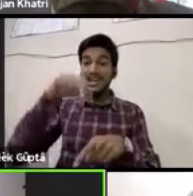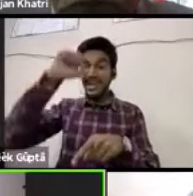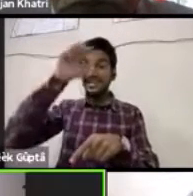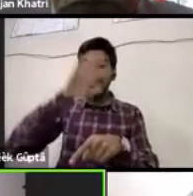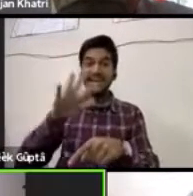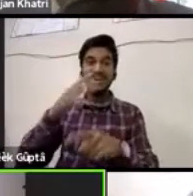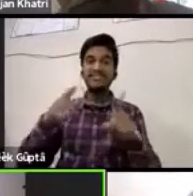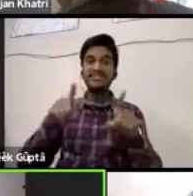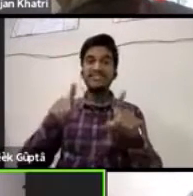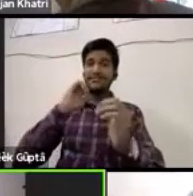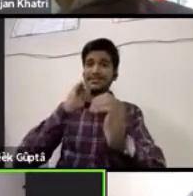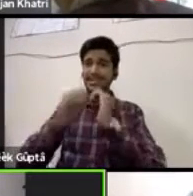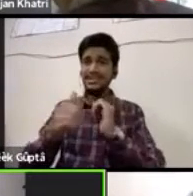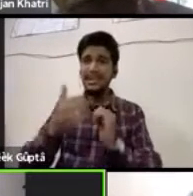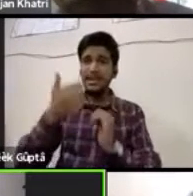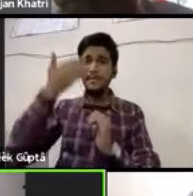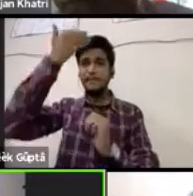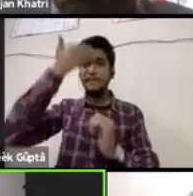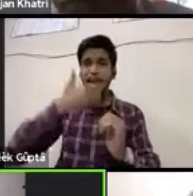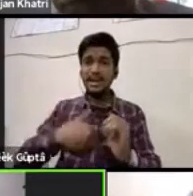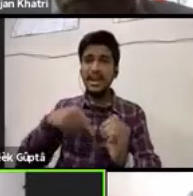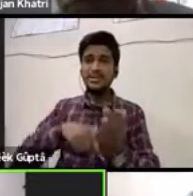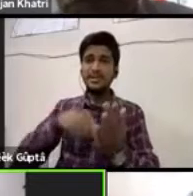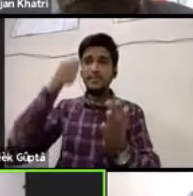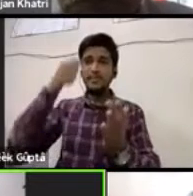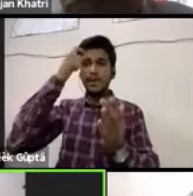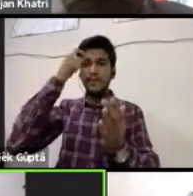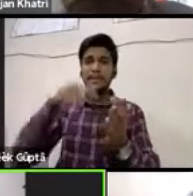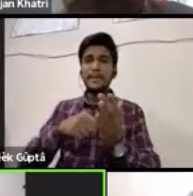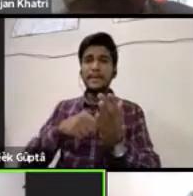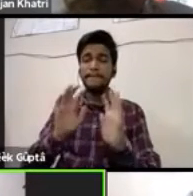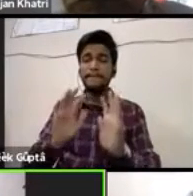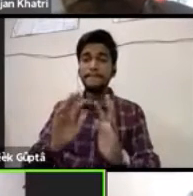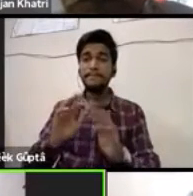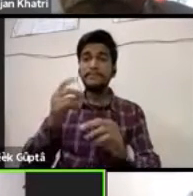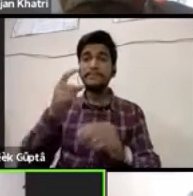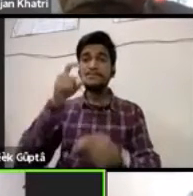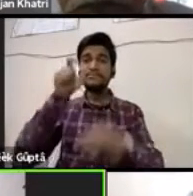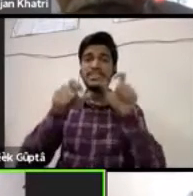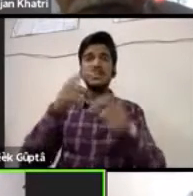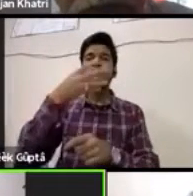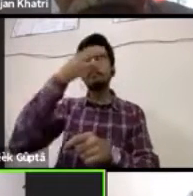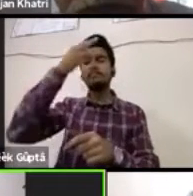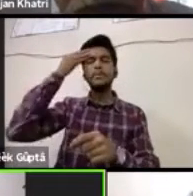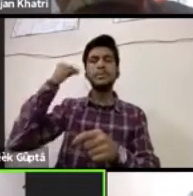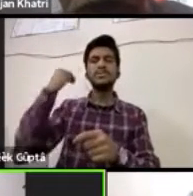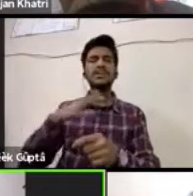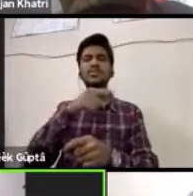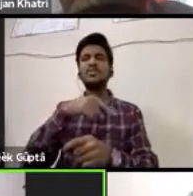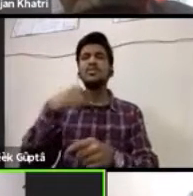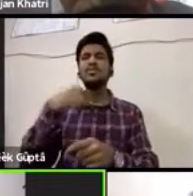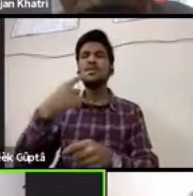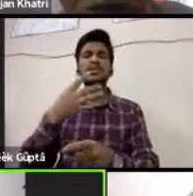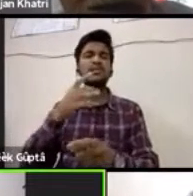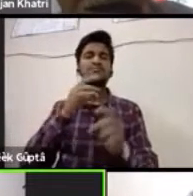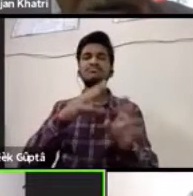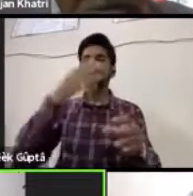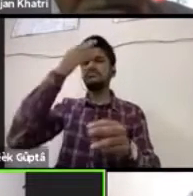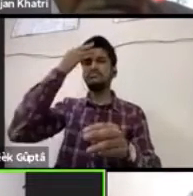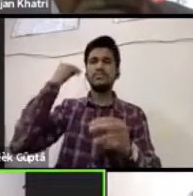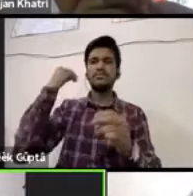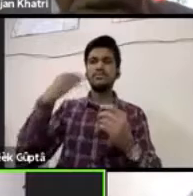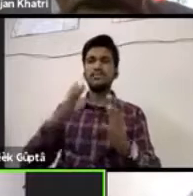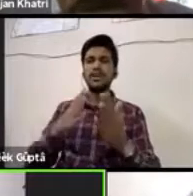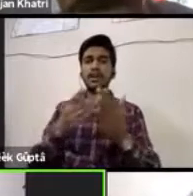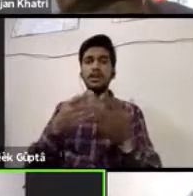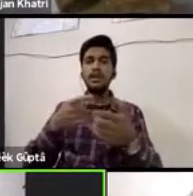के बाद, उनको जस्ट लोग भूल जाते हैं, वो इनविजिबल हो जाते हैं, वो डिस्कार्ड